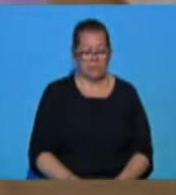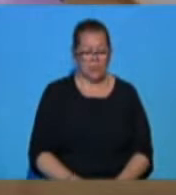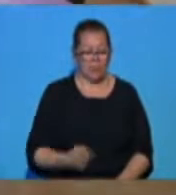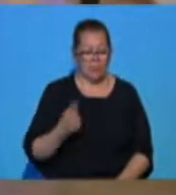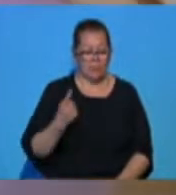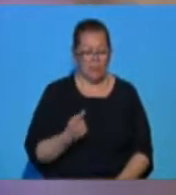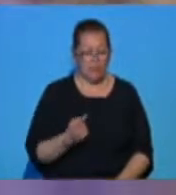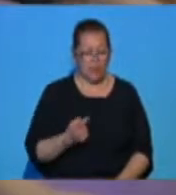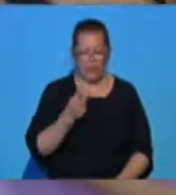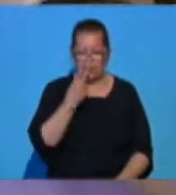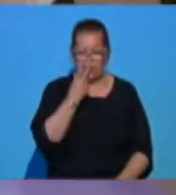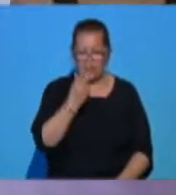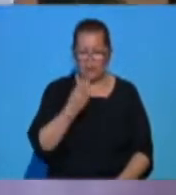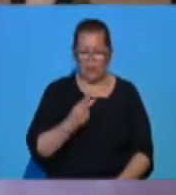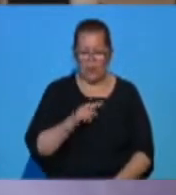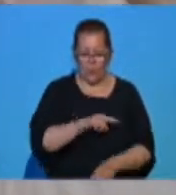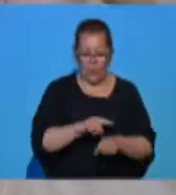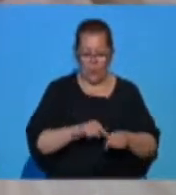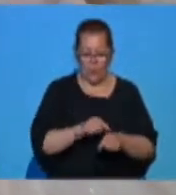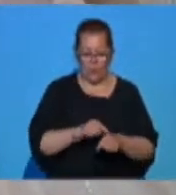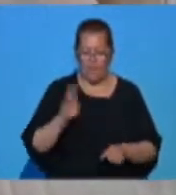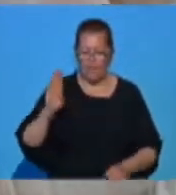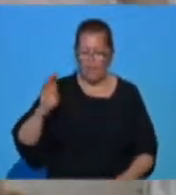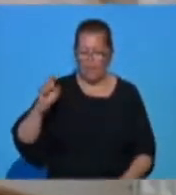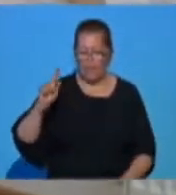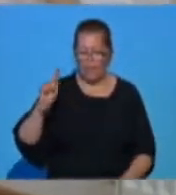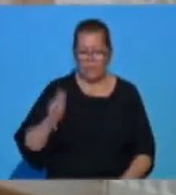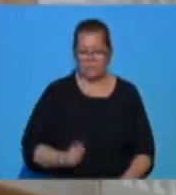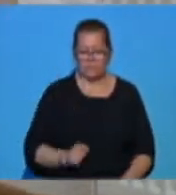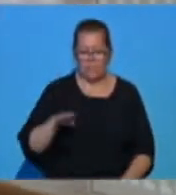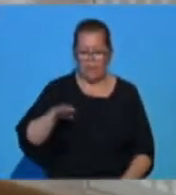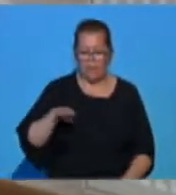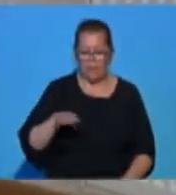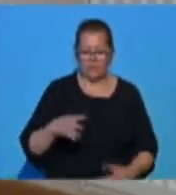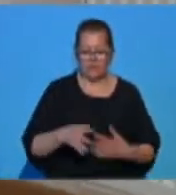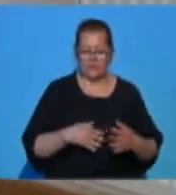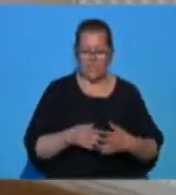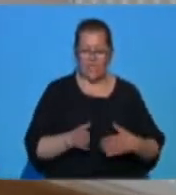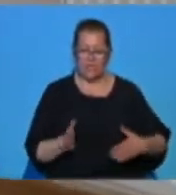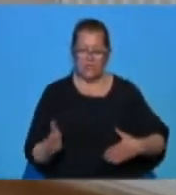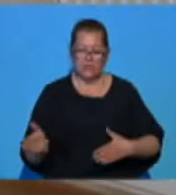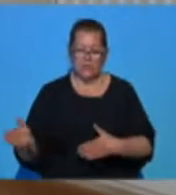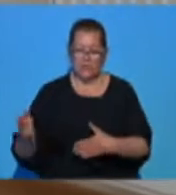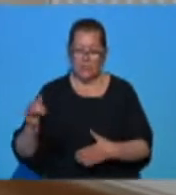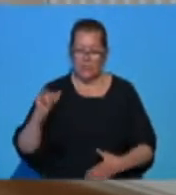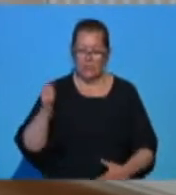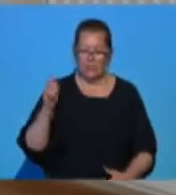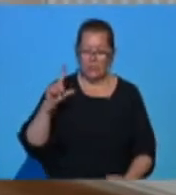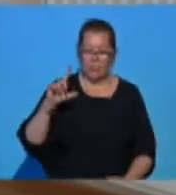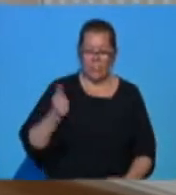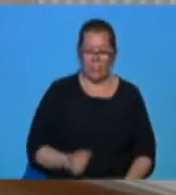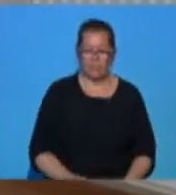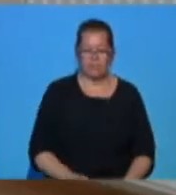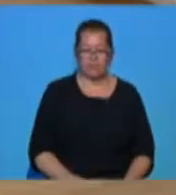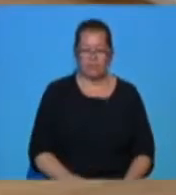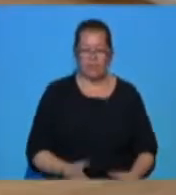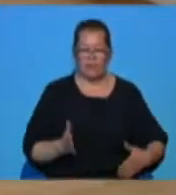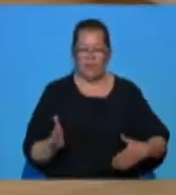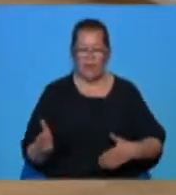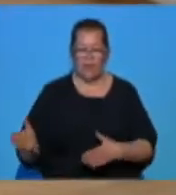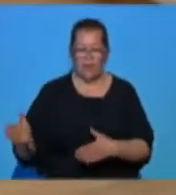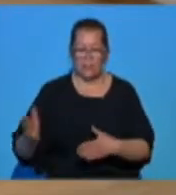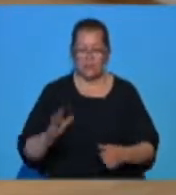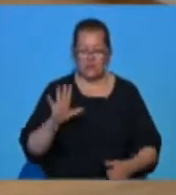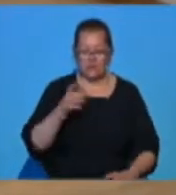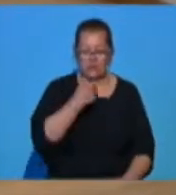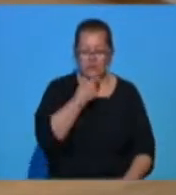Prima oprire am făcut-o la ora de balet, unde micile talente în devenire dansau cu grație. Julia, una dintre micile balerine, dansează de la vârsta